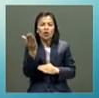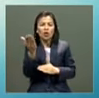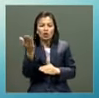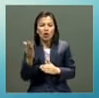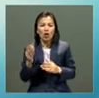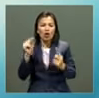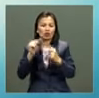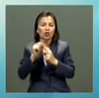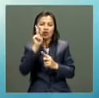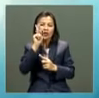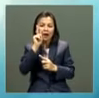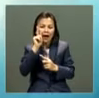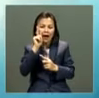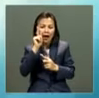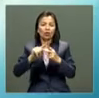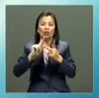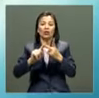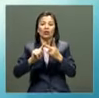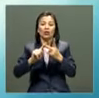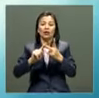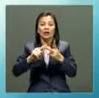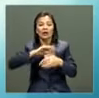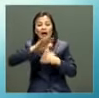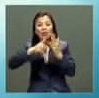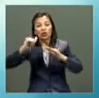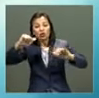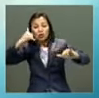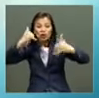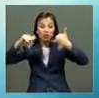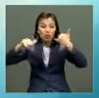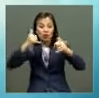สื่อมวลชนทางผู้ชมทั้งหลายที่โทรเข้าม